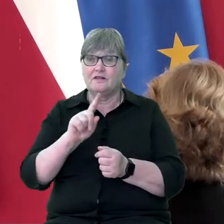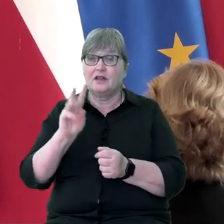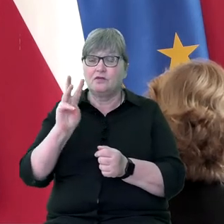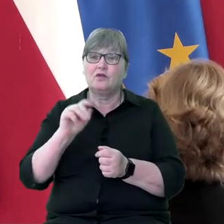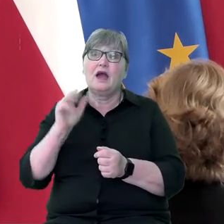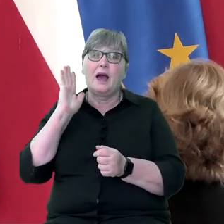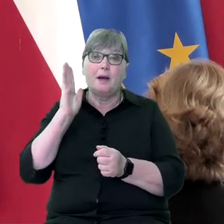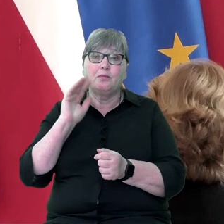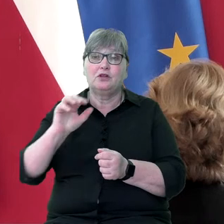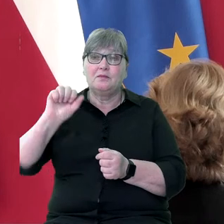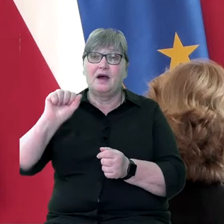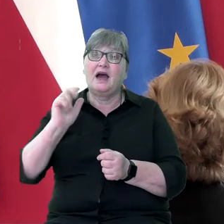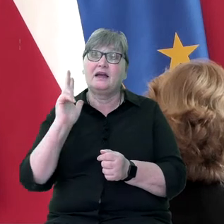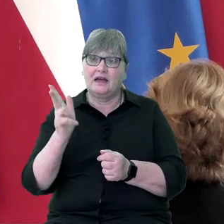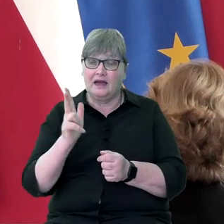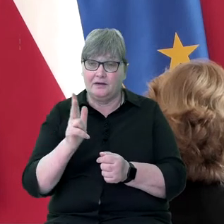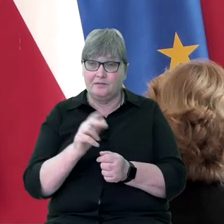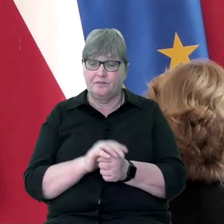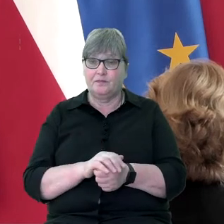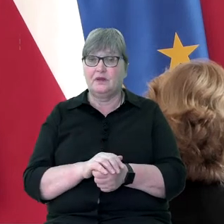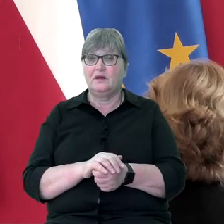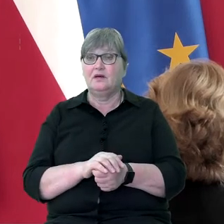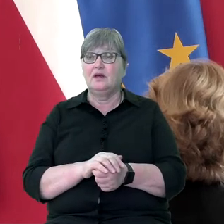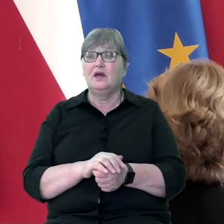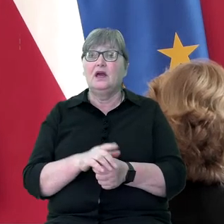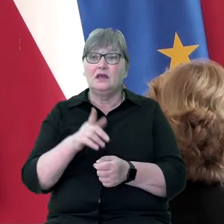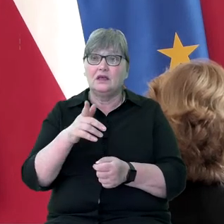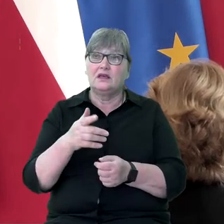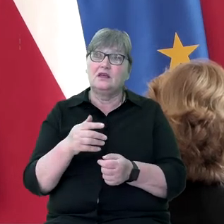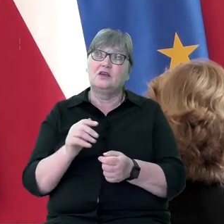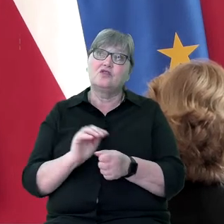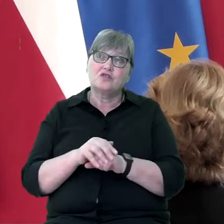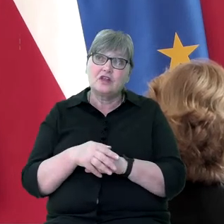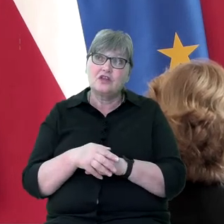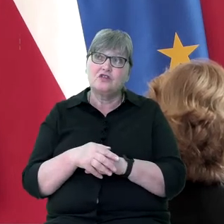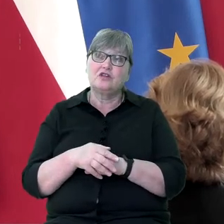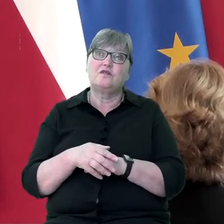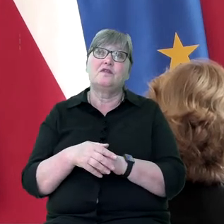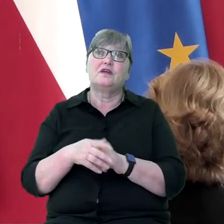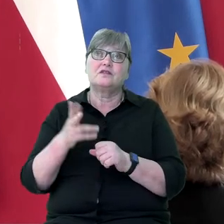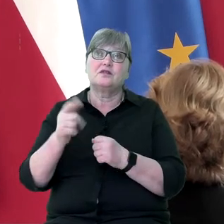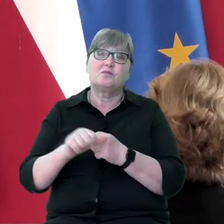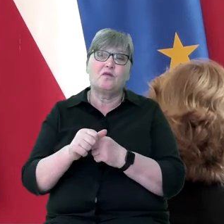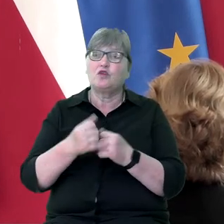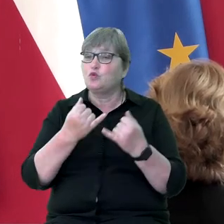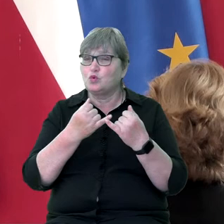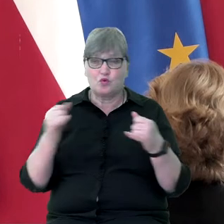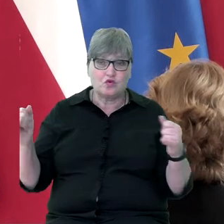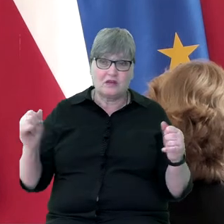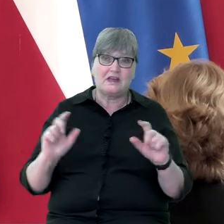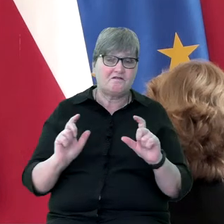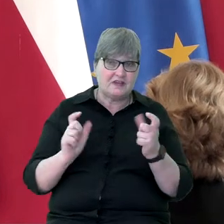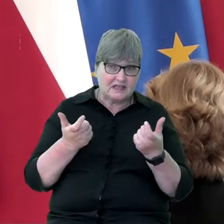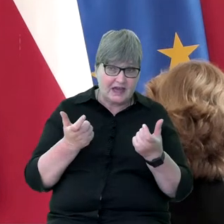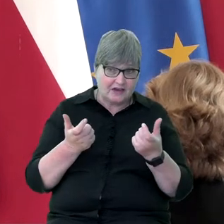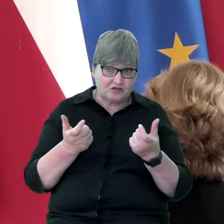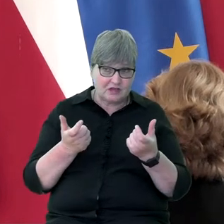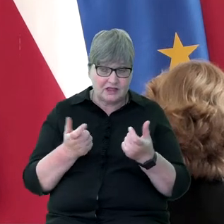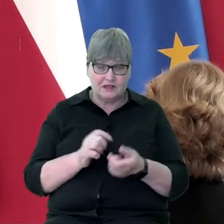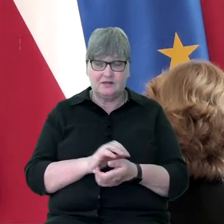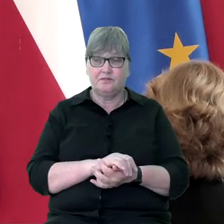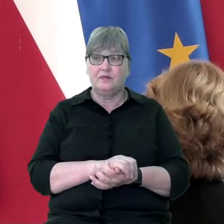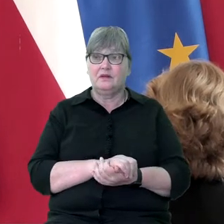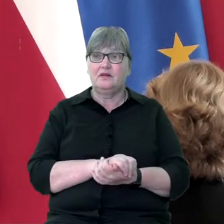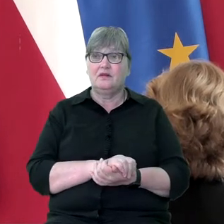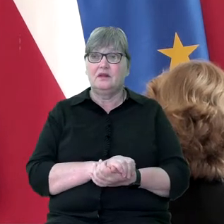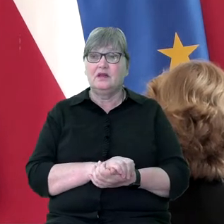rozwoju różnych wydarzeń, ale też jakby personalnych uwarunkowań tę dychotomię udało się przełamać